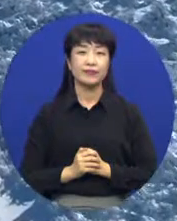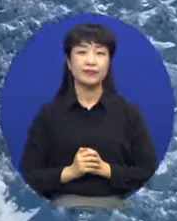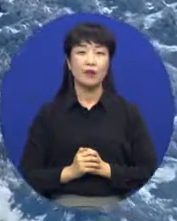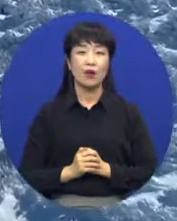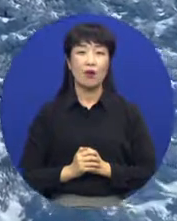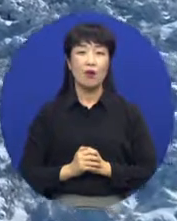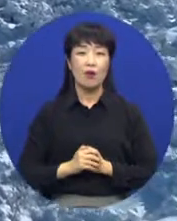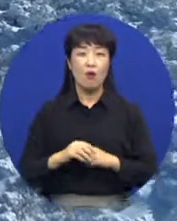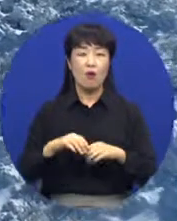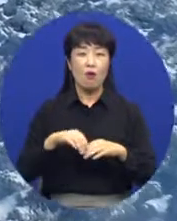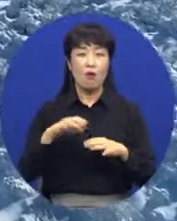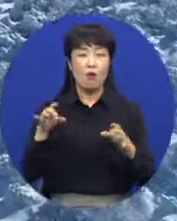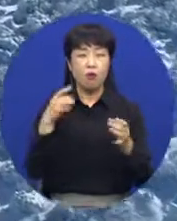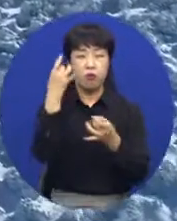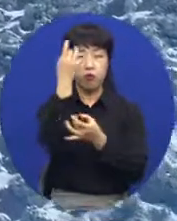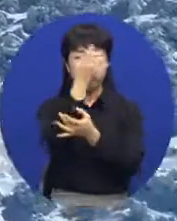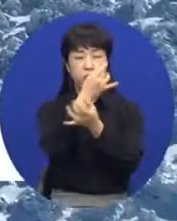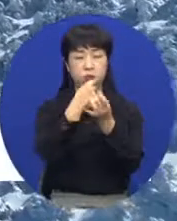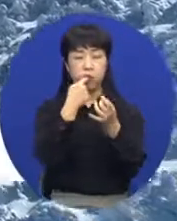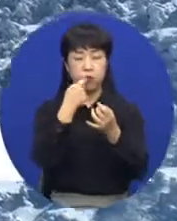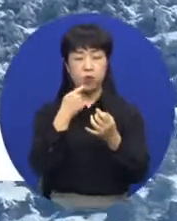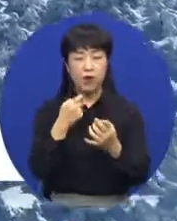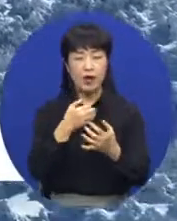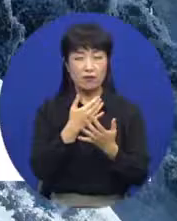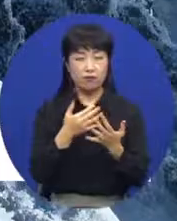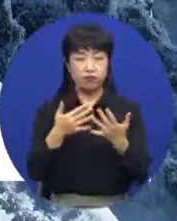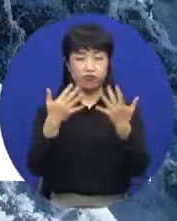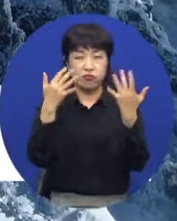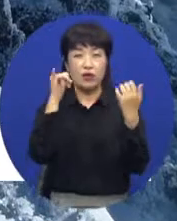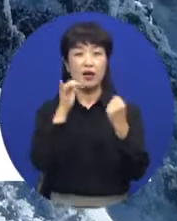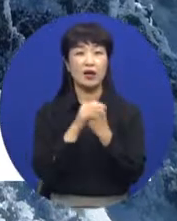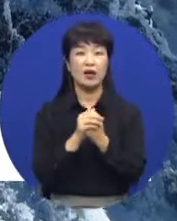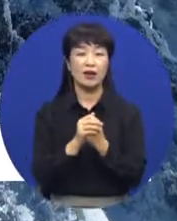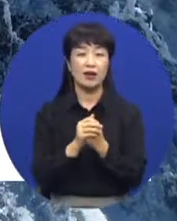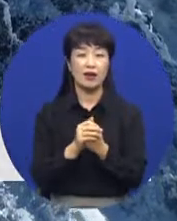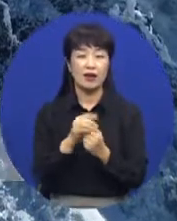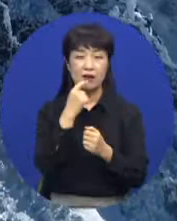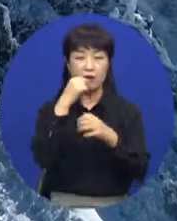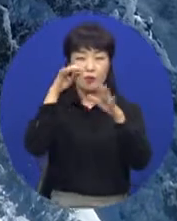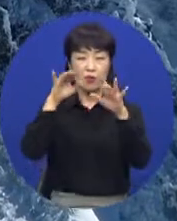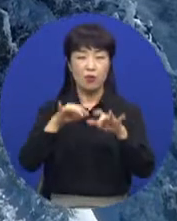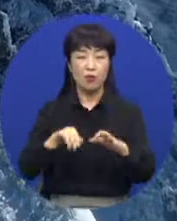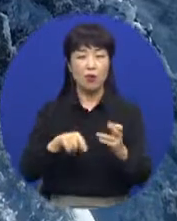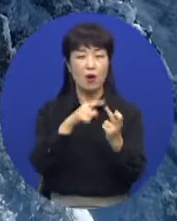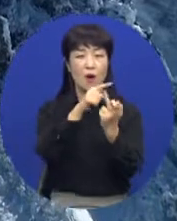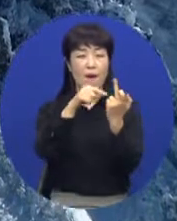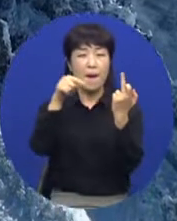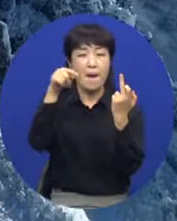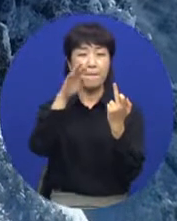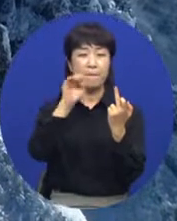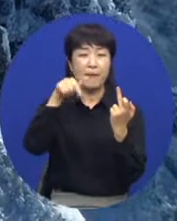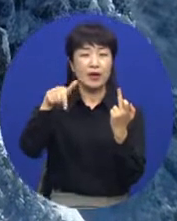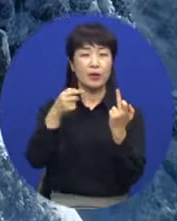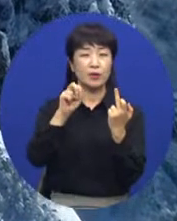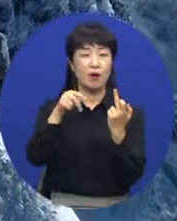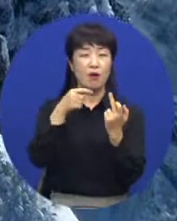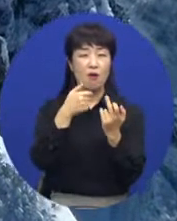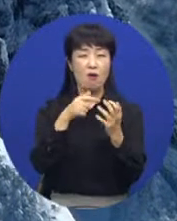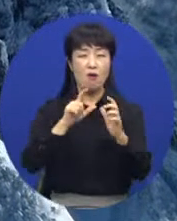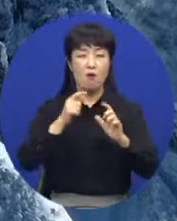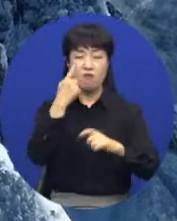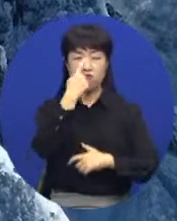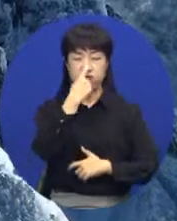온통 새하얀 눈 세상에 펼쳐졌습니다 서론이 로 우뚝 솟은 백록담 은 파란 하늘아 레 웅장한 자태를